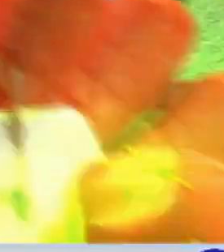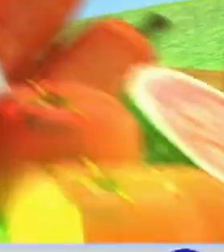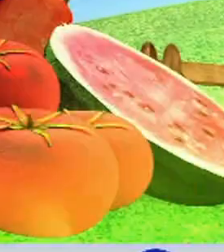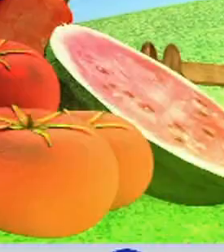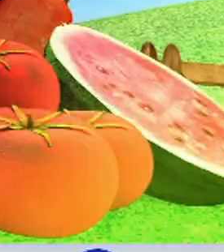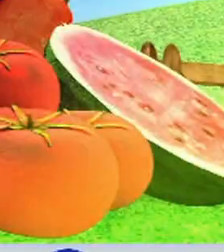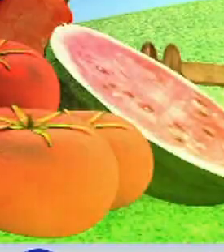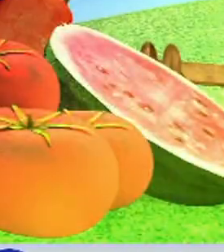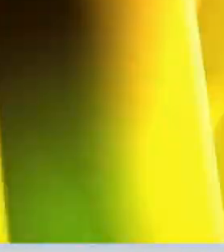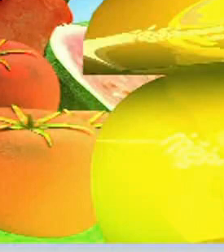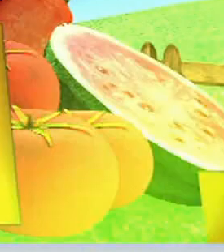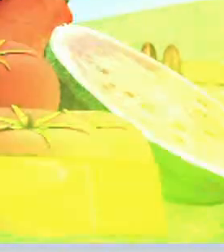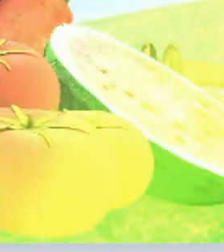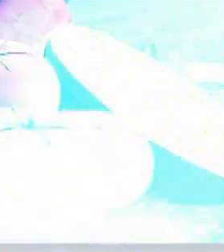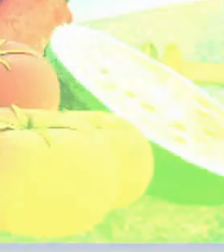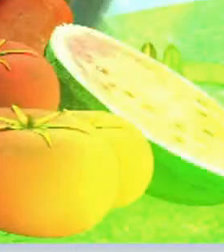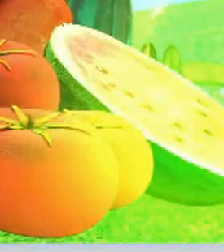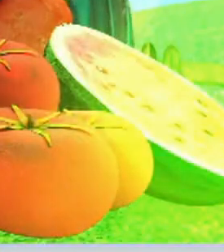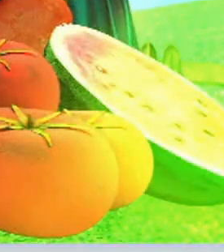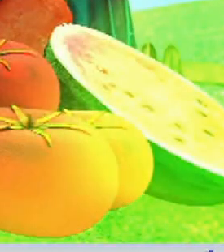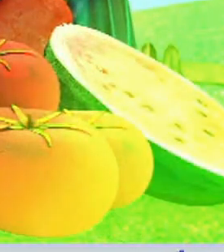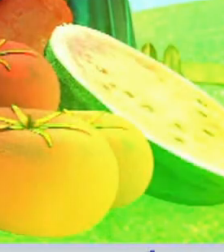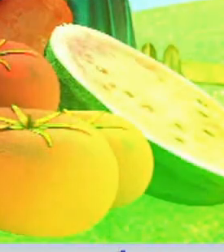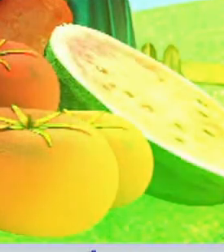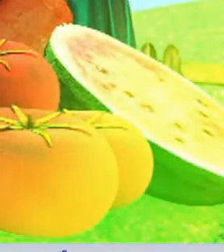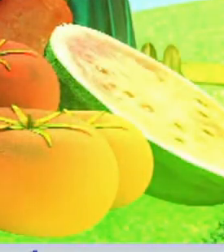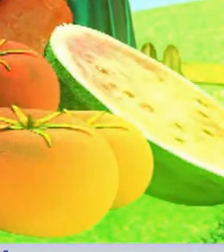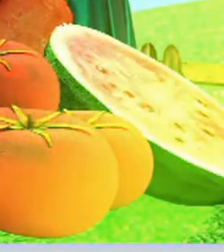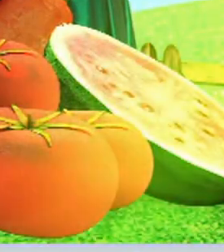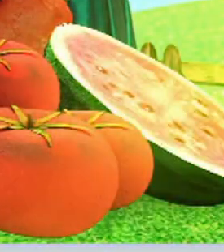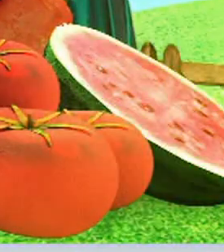งคู่รู้คุณค่าประชาชนไทยคือหน้าที่คือหัวใจ